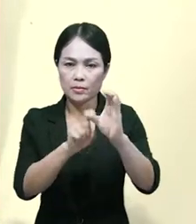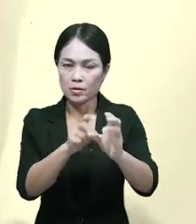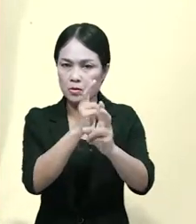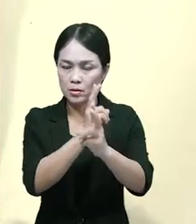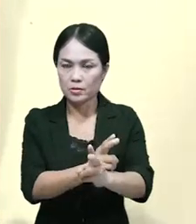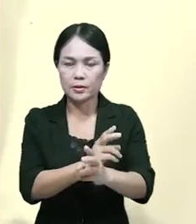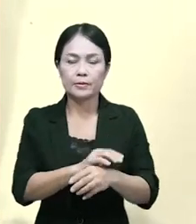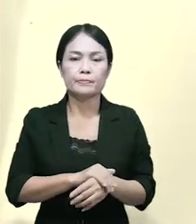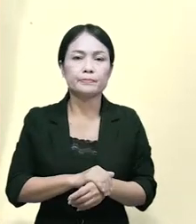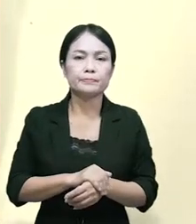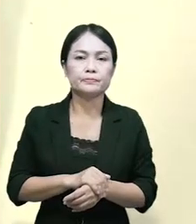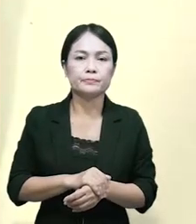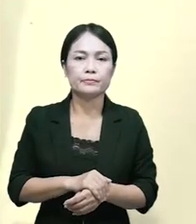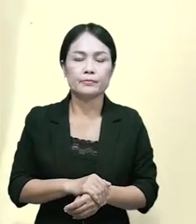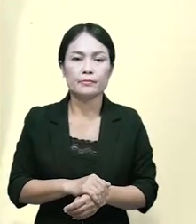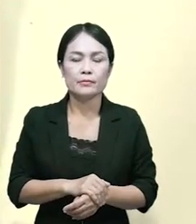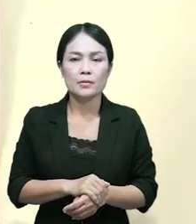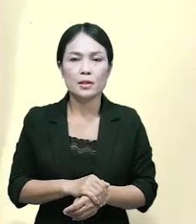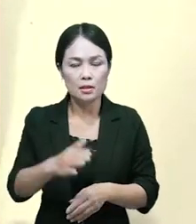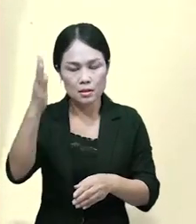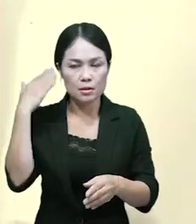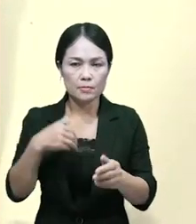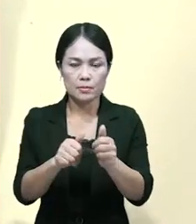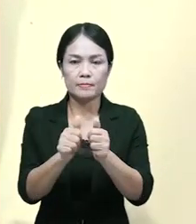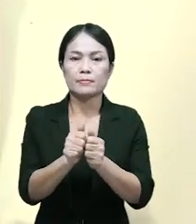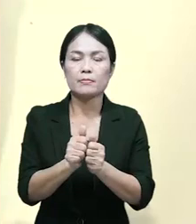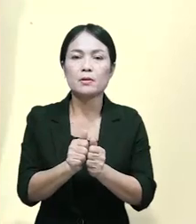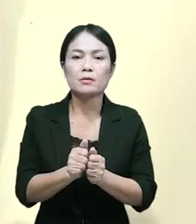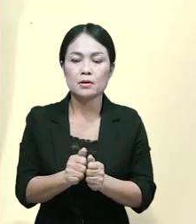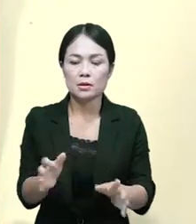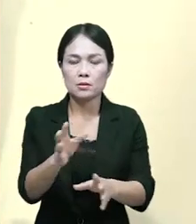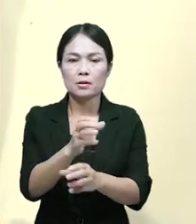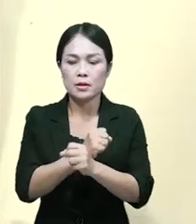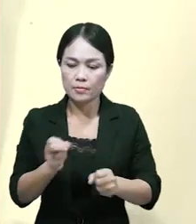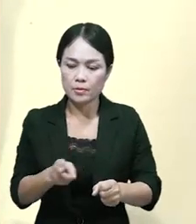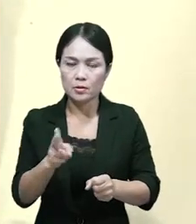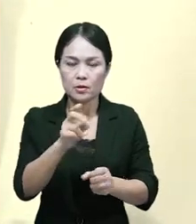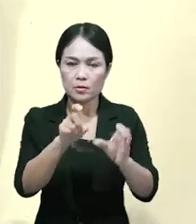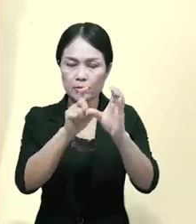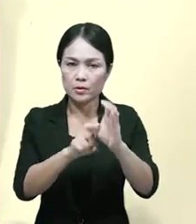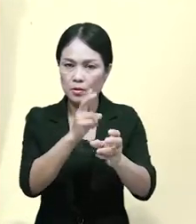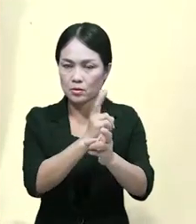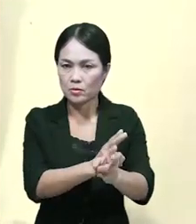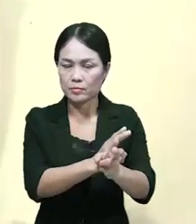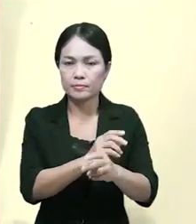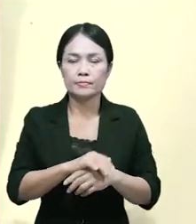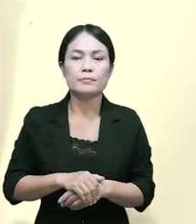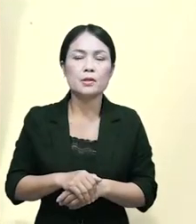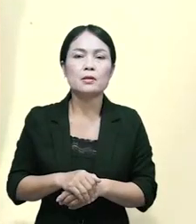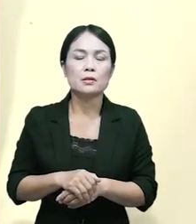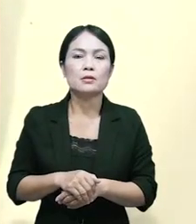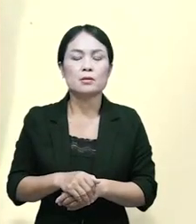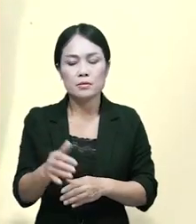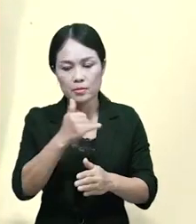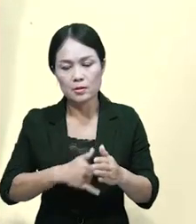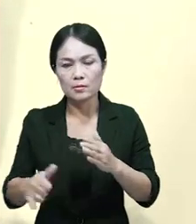កទៅប្រពន្ធក៏យកអន្ទង់ទៅភ្ជួរទុកហើយគេច